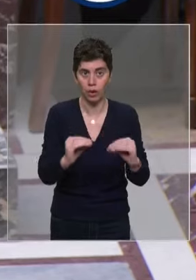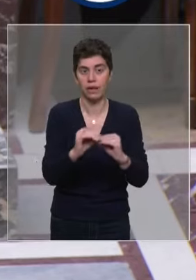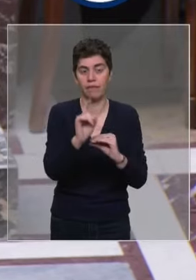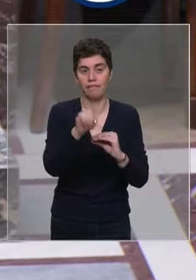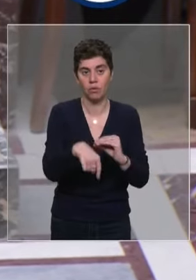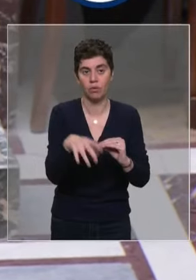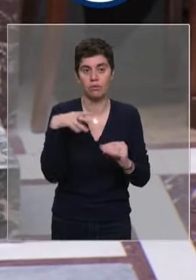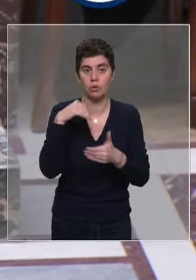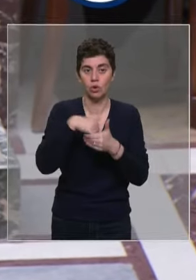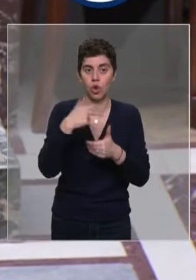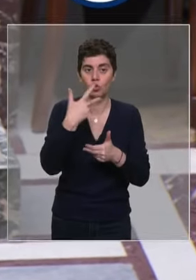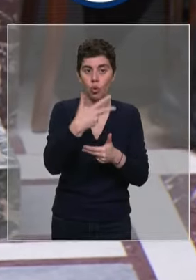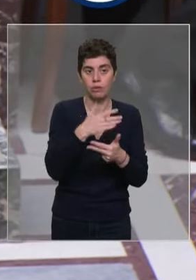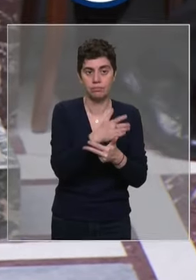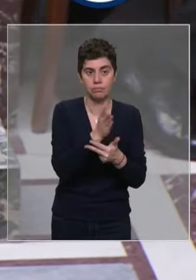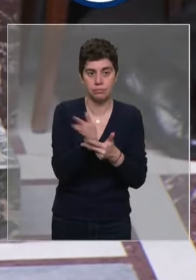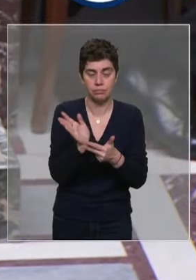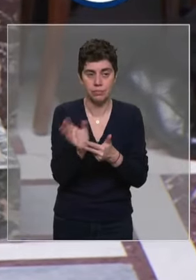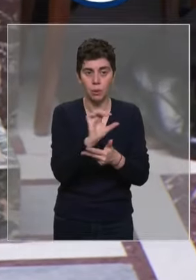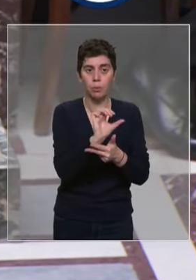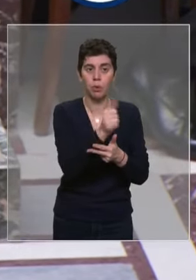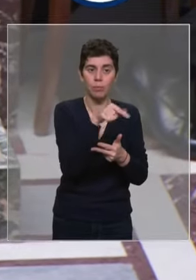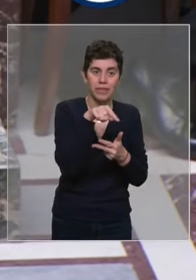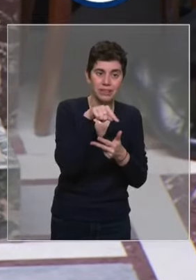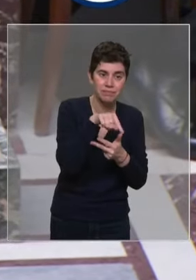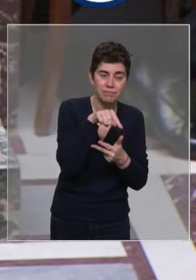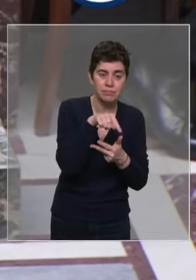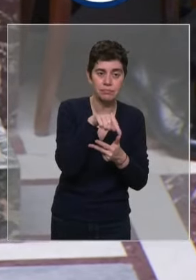3 parties. Le titre 1 est un titre